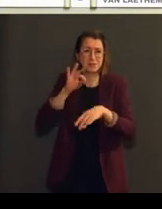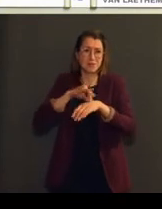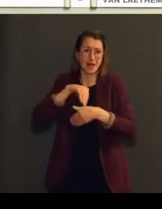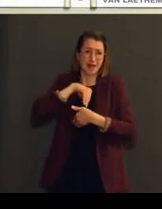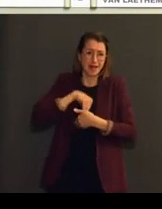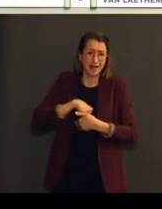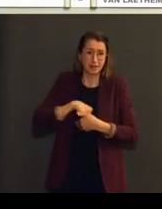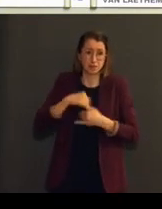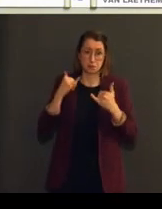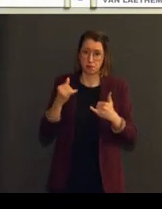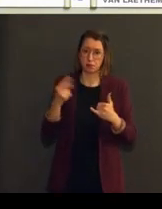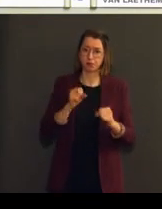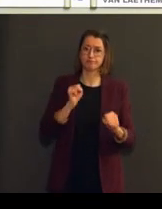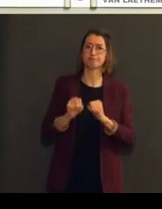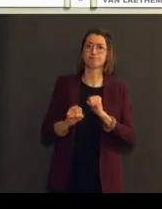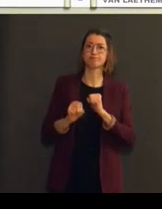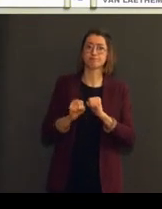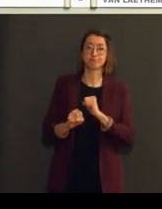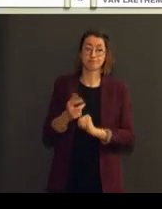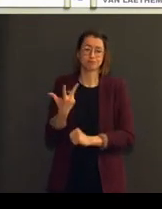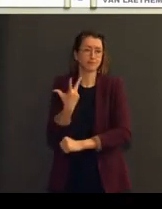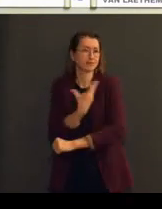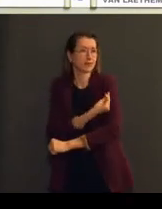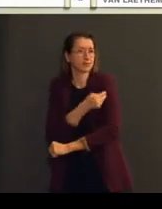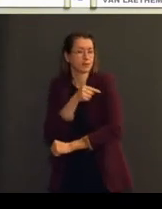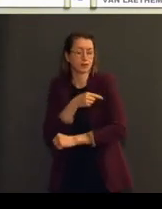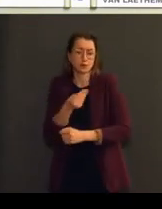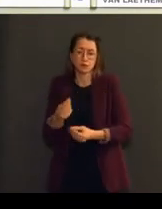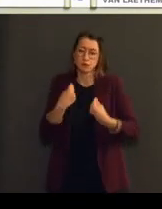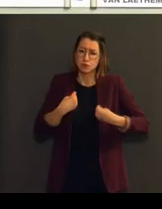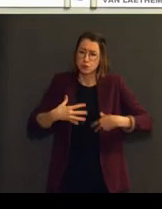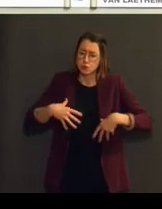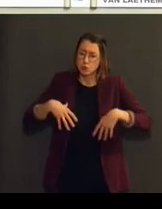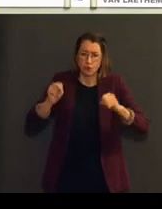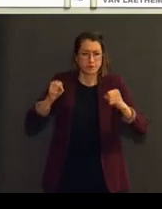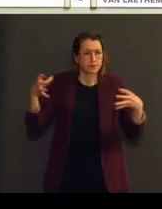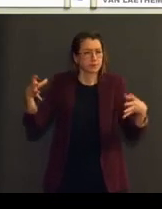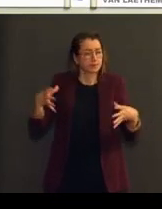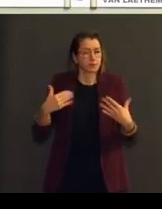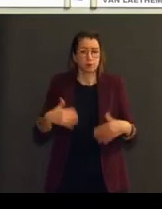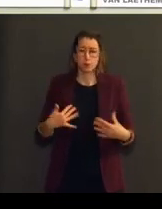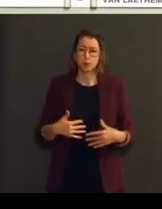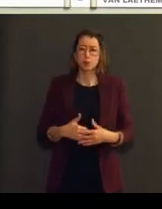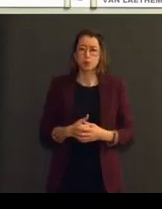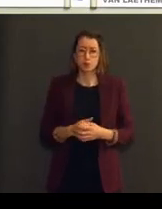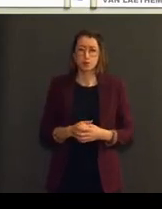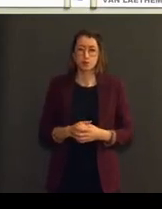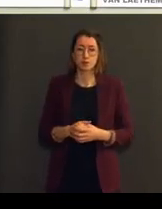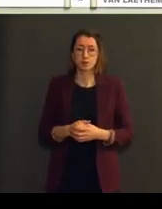est vraiment notre bouée, si pas notre radeau de sauvetage contre les vagues virales,